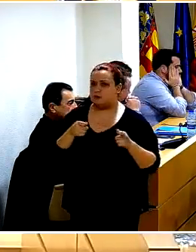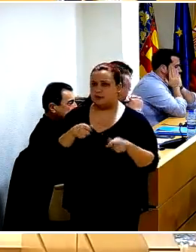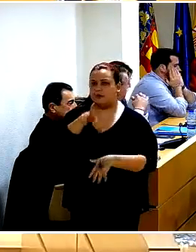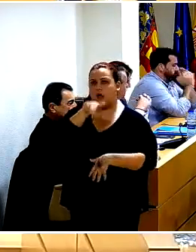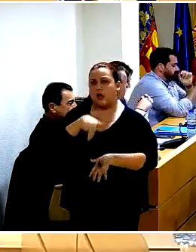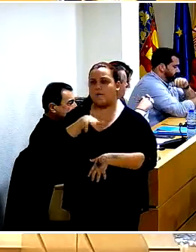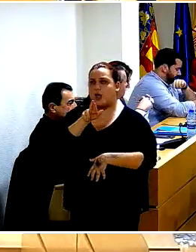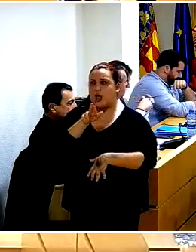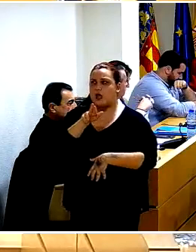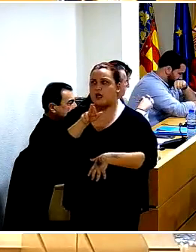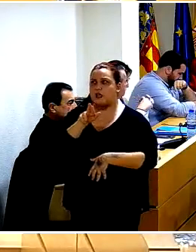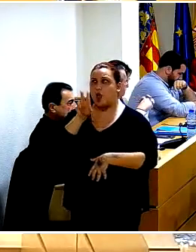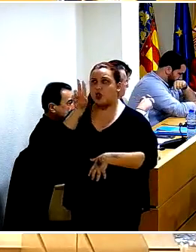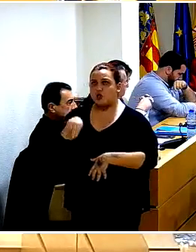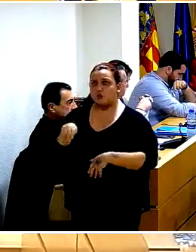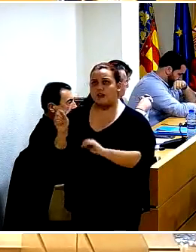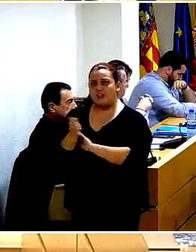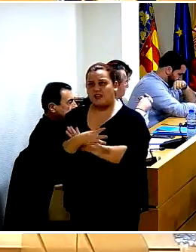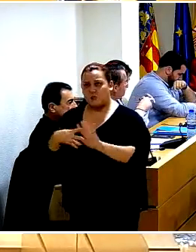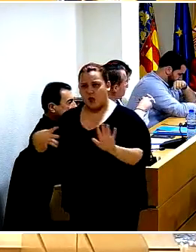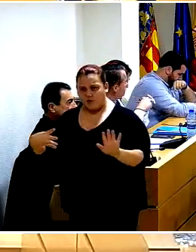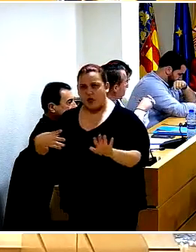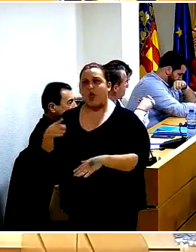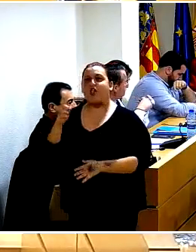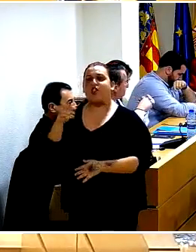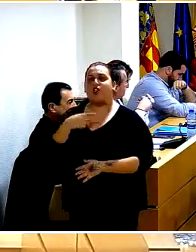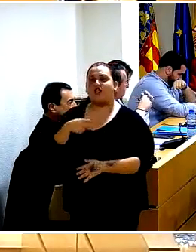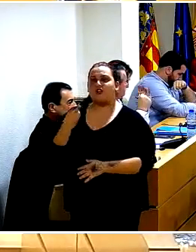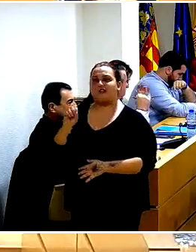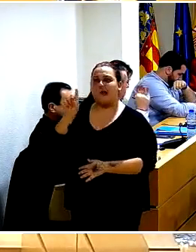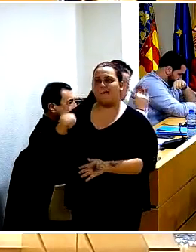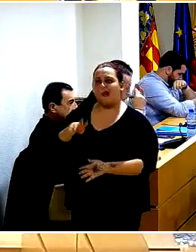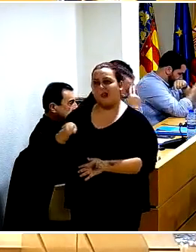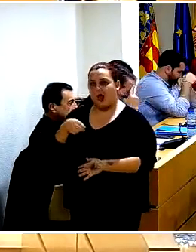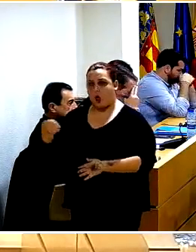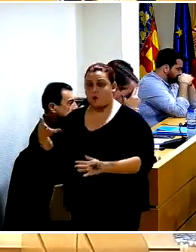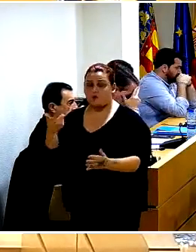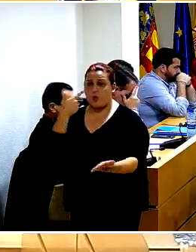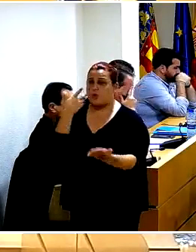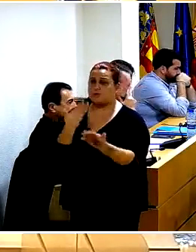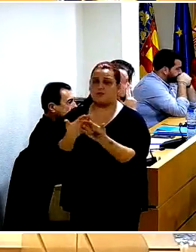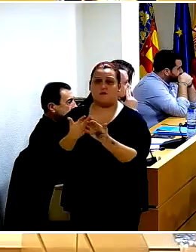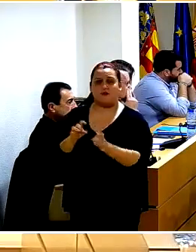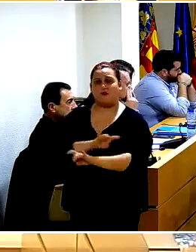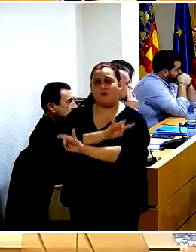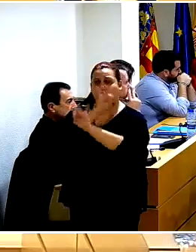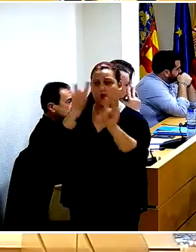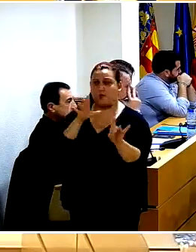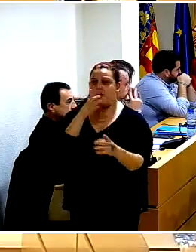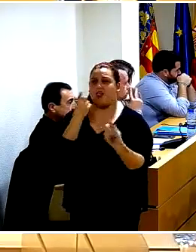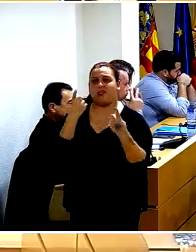al 2018 335.000 € i que se justifica bàsicament en la dotació de